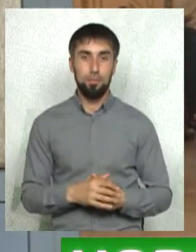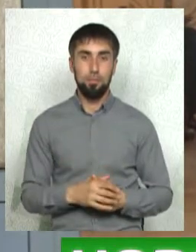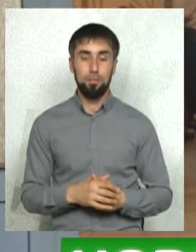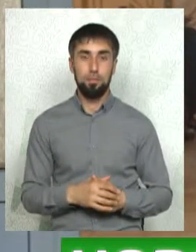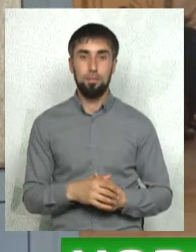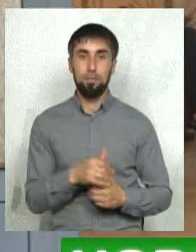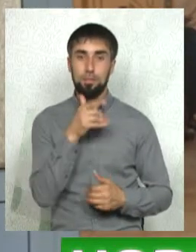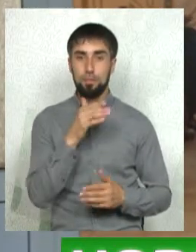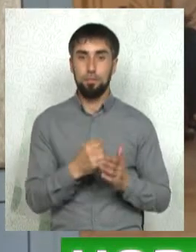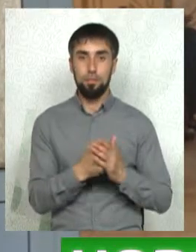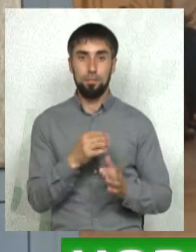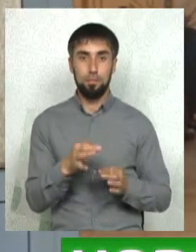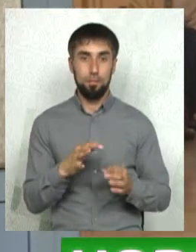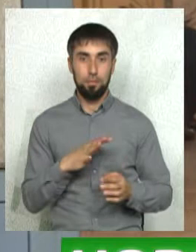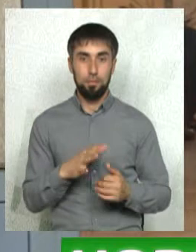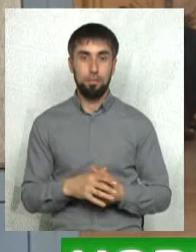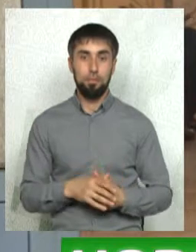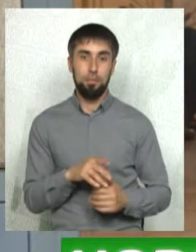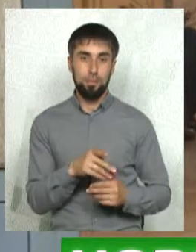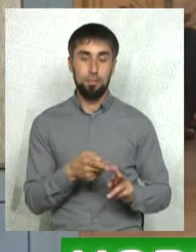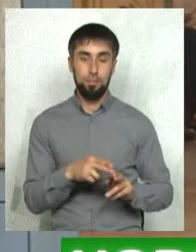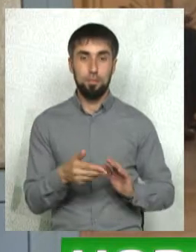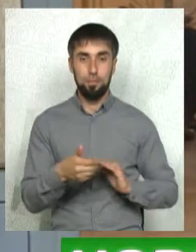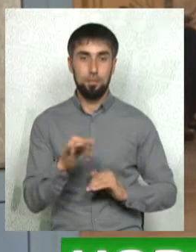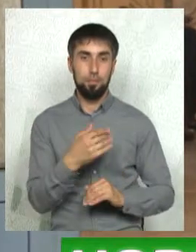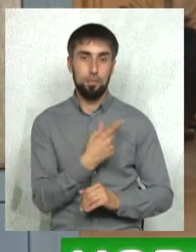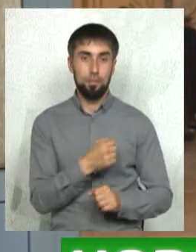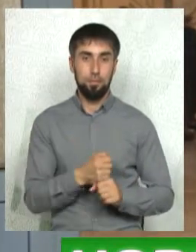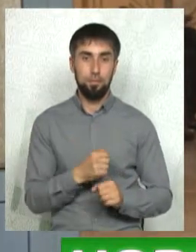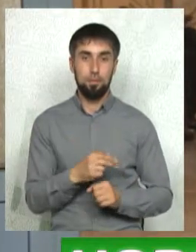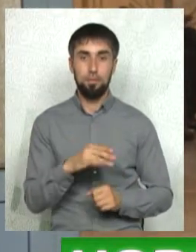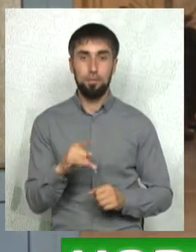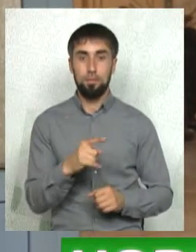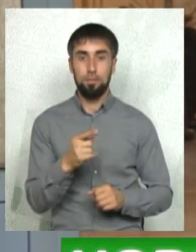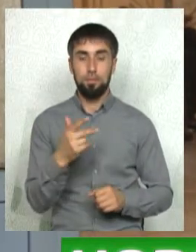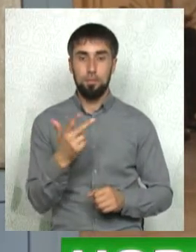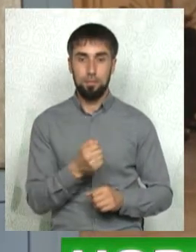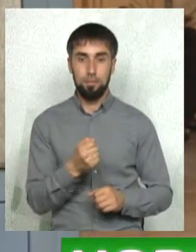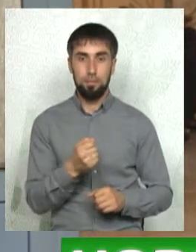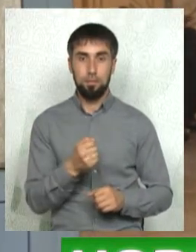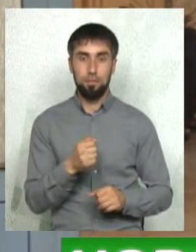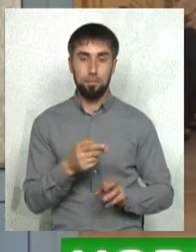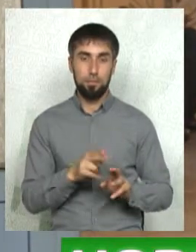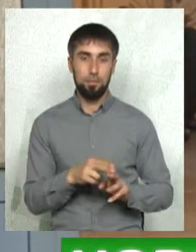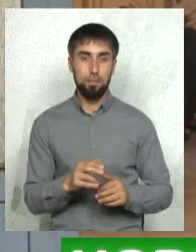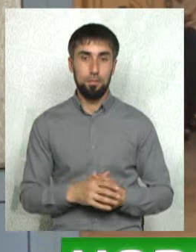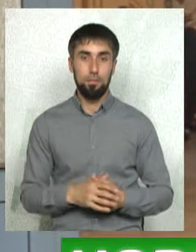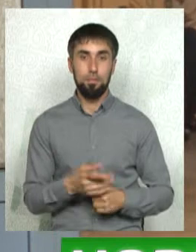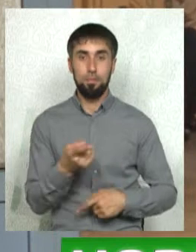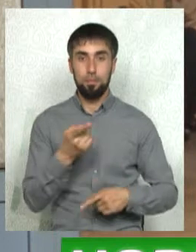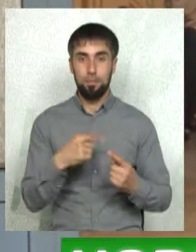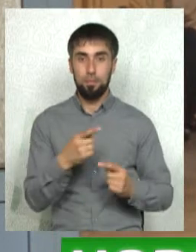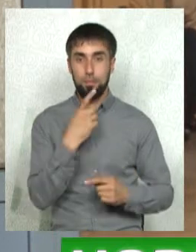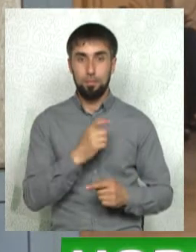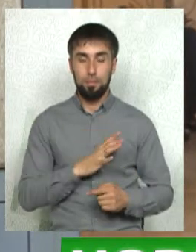Давление нормализовывается, моделинга дачуга, махта тиха, через 3 недели дармоцус, через 3 недели юхва